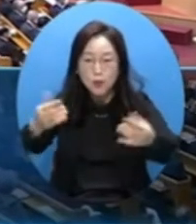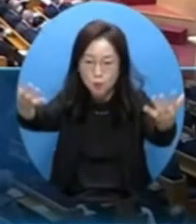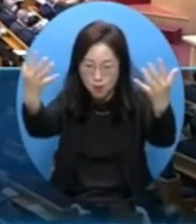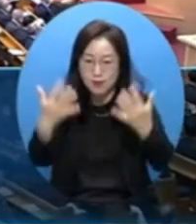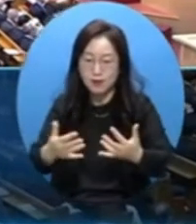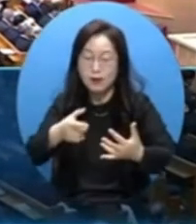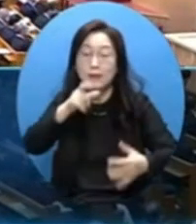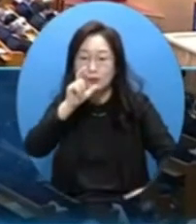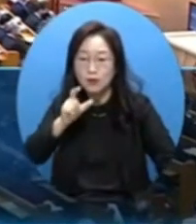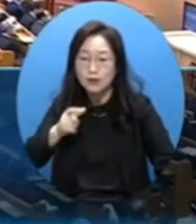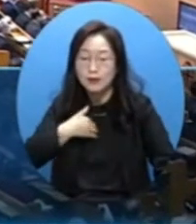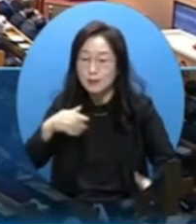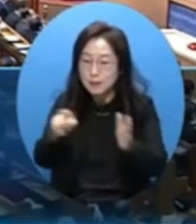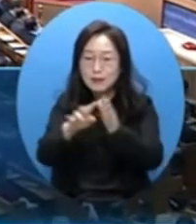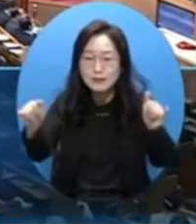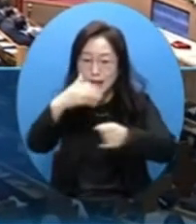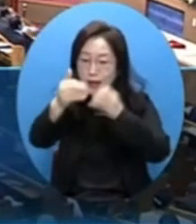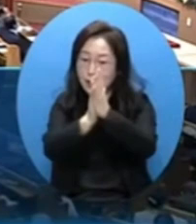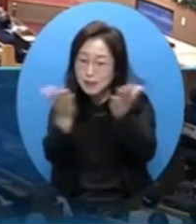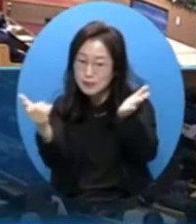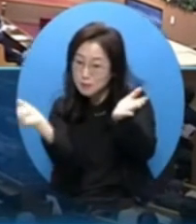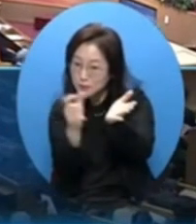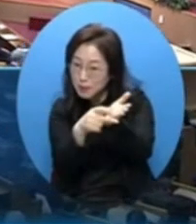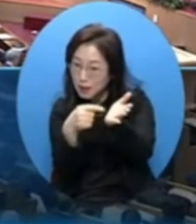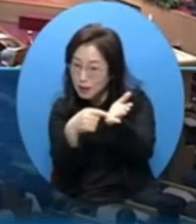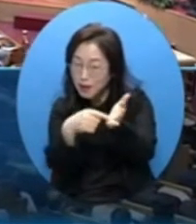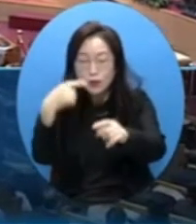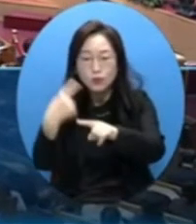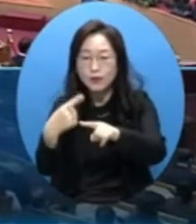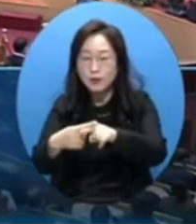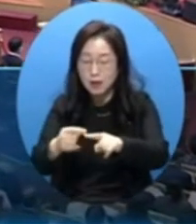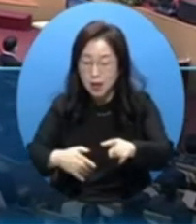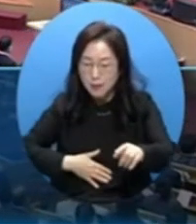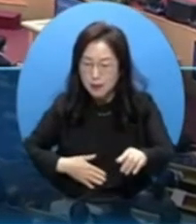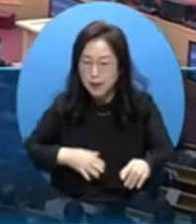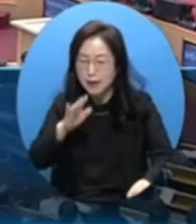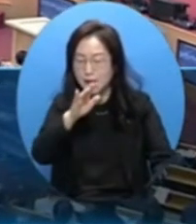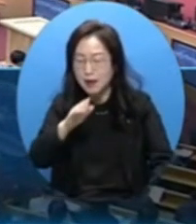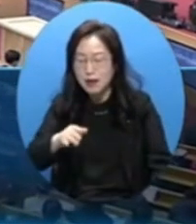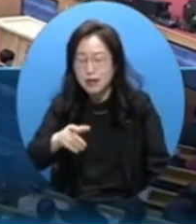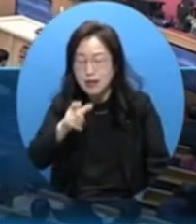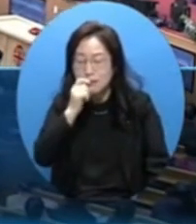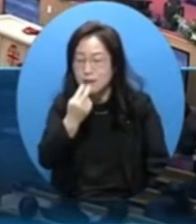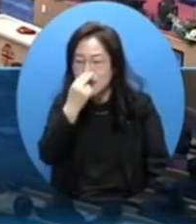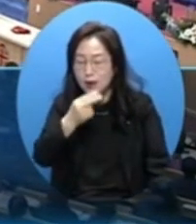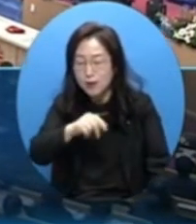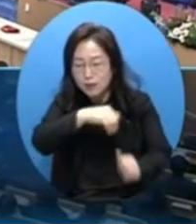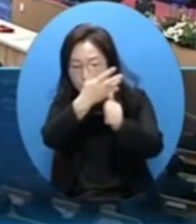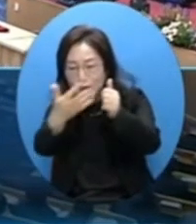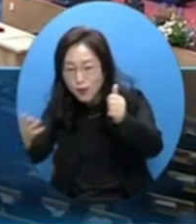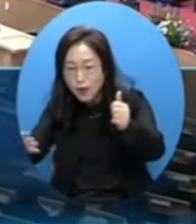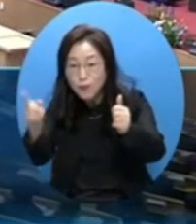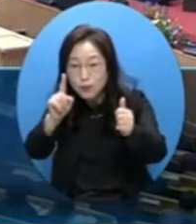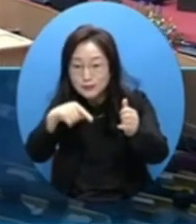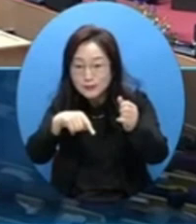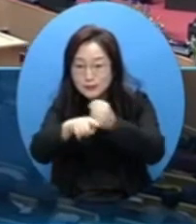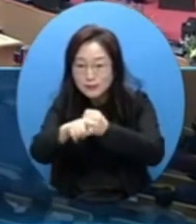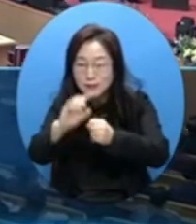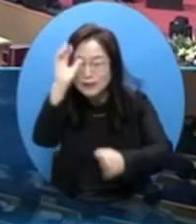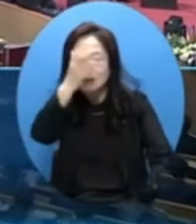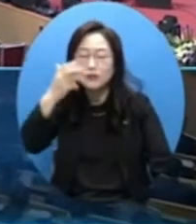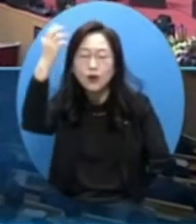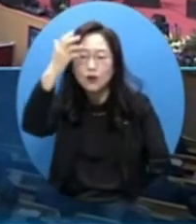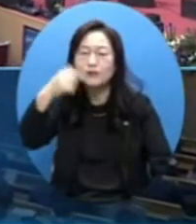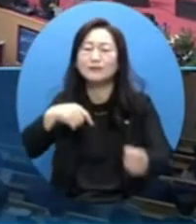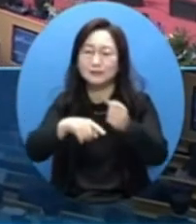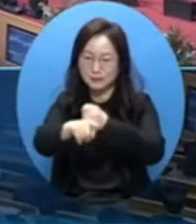마시라. 나를 믿는 자는 성경의 이름과 같이 그 배에서 생수의 강이 흘러나오리라 하시니 이는 그를 믿는 자들이 받을 성령을 가리켜